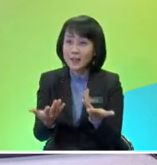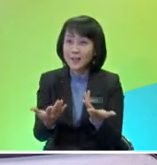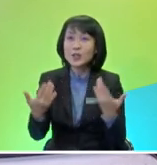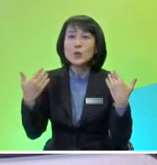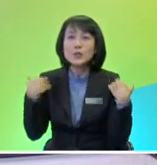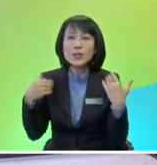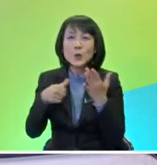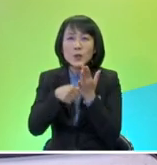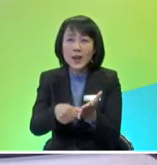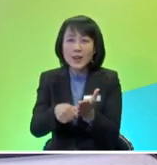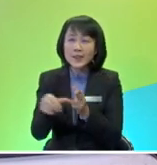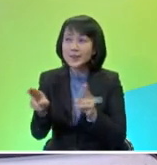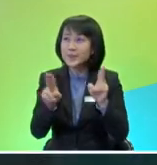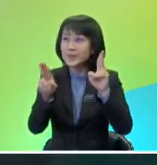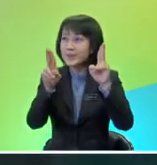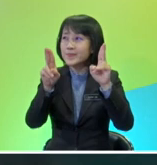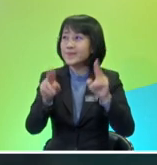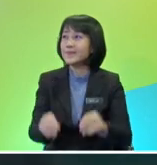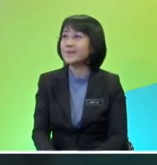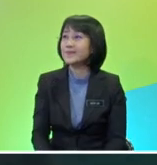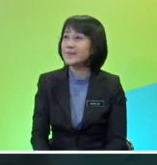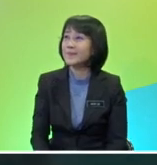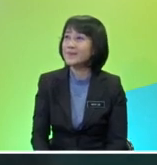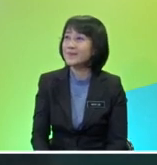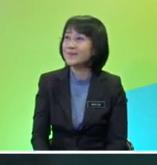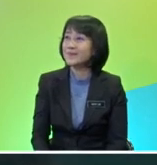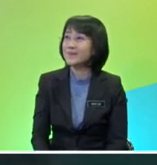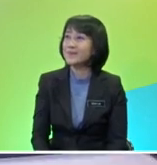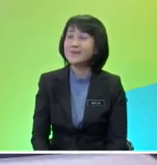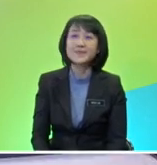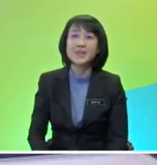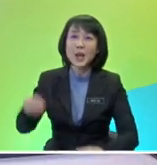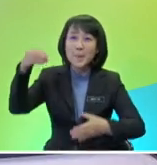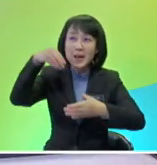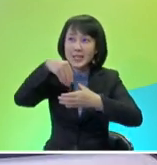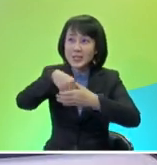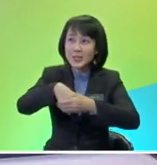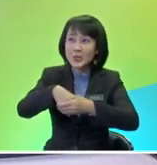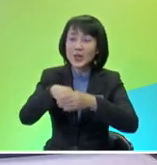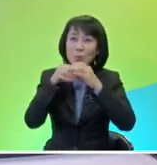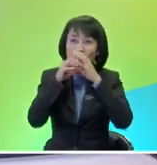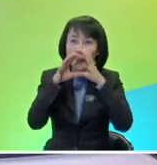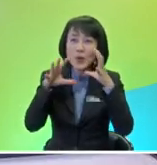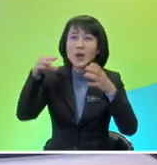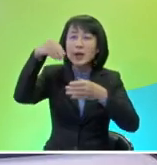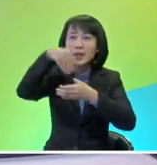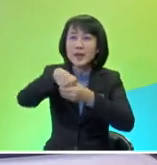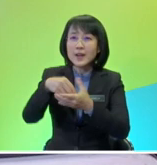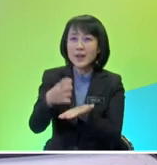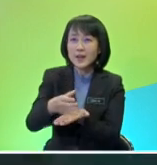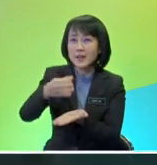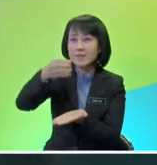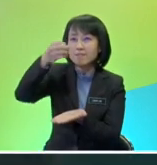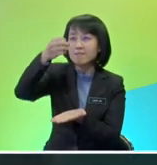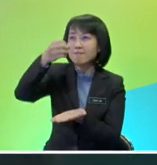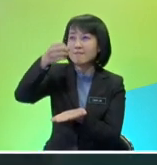nak masukkan balon ini ke dalam botol kosong ini. Botol yang di depan Akmal tu. Boleh ke